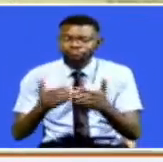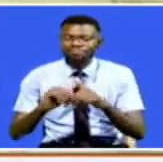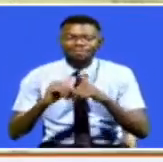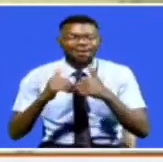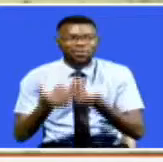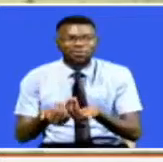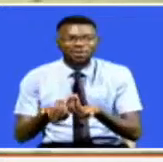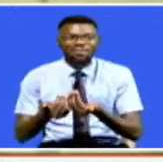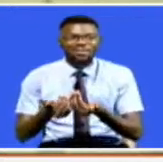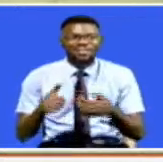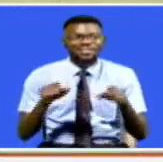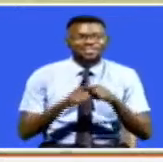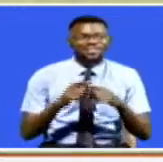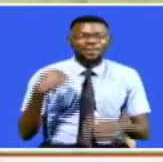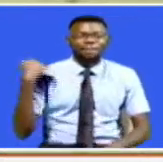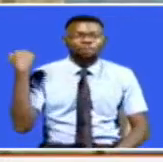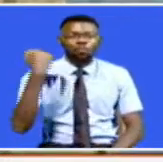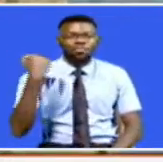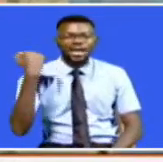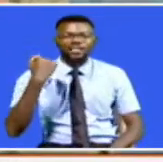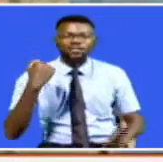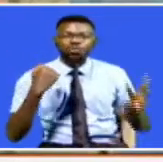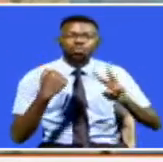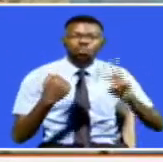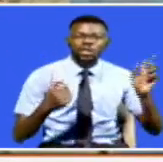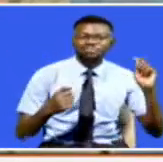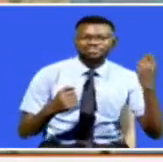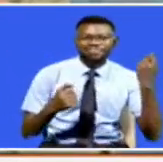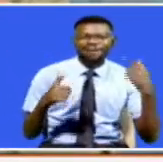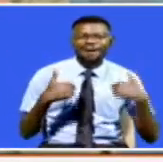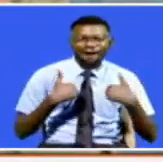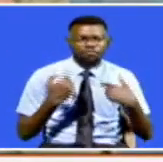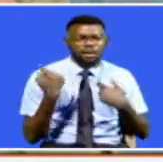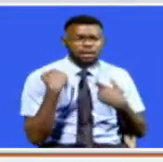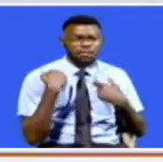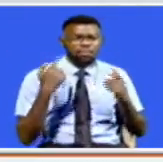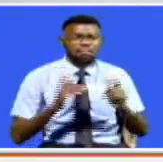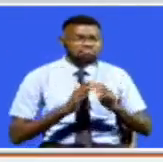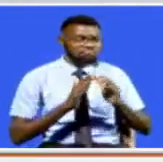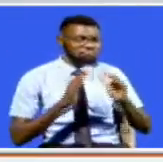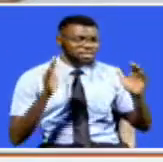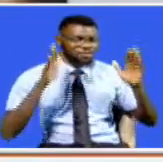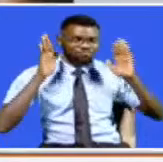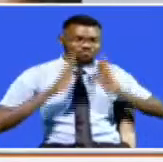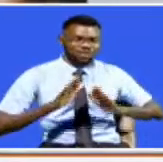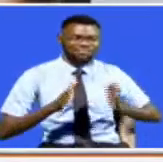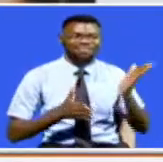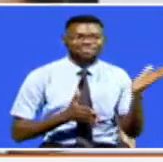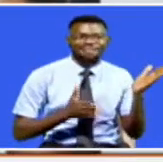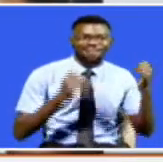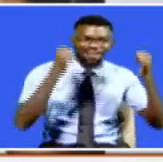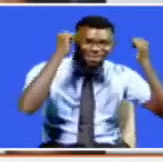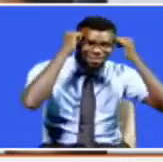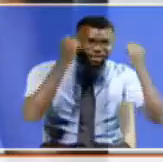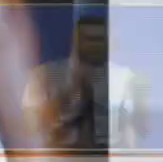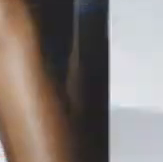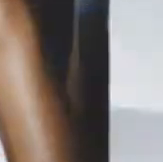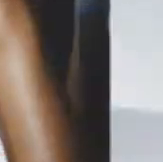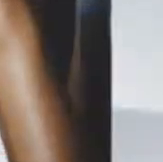reach Mumias and western part where we have a huge population of Muslims. Kulingana na hesabu ya sensa ya